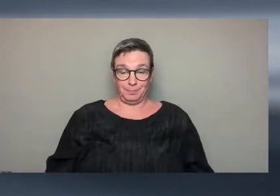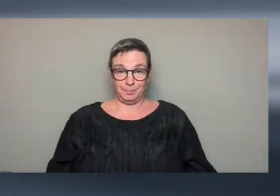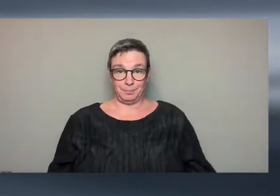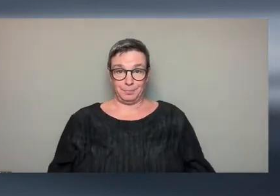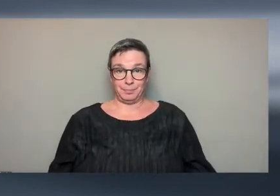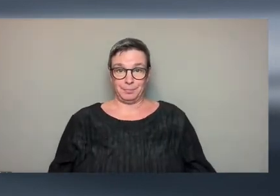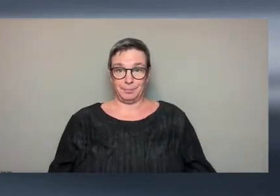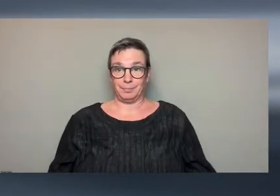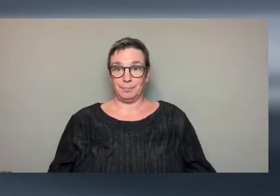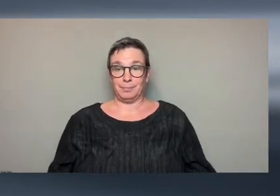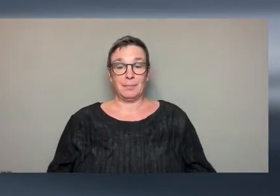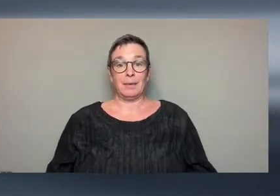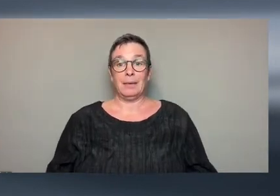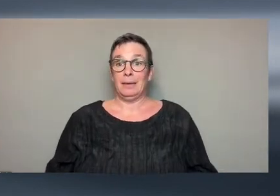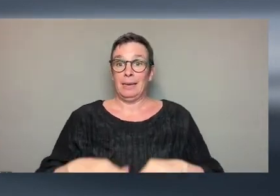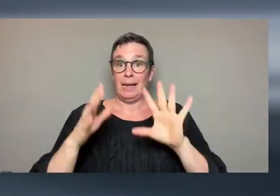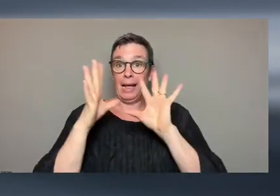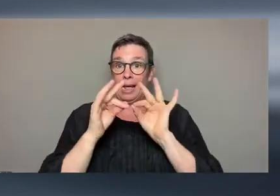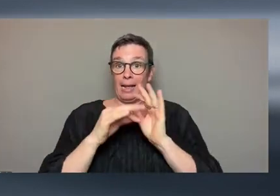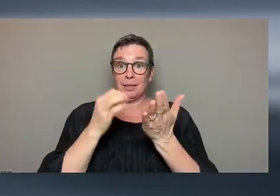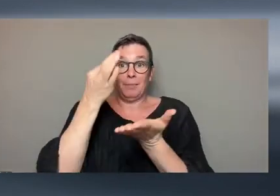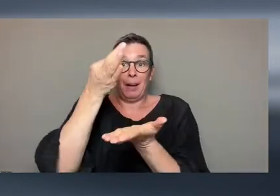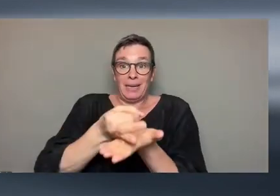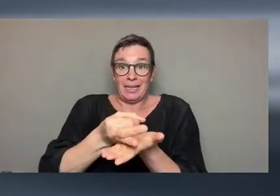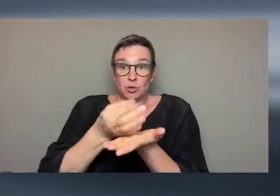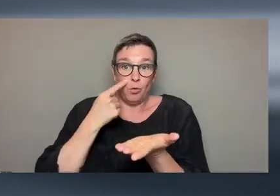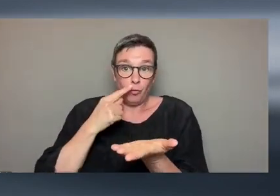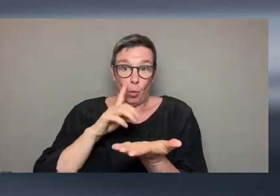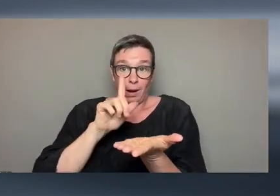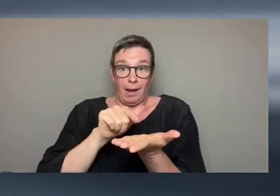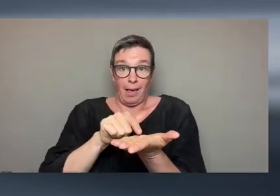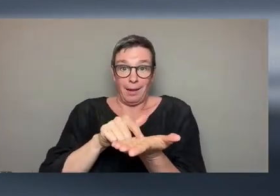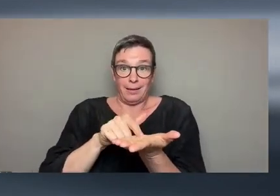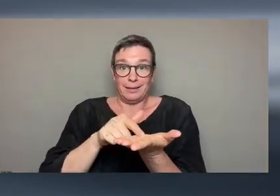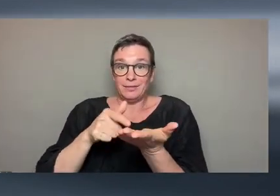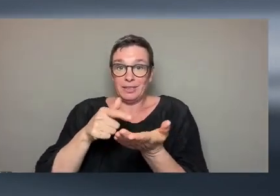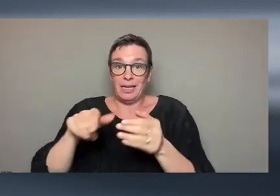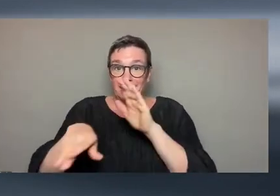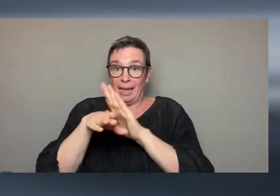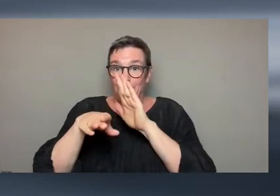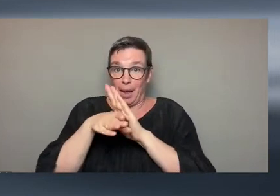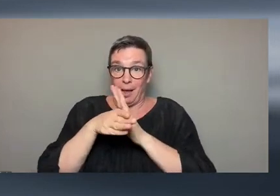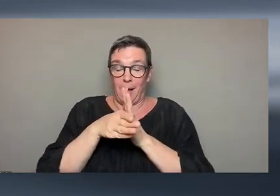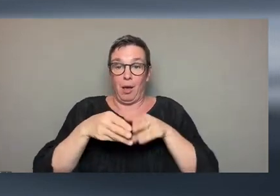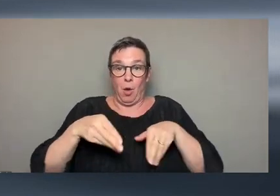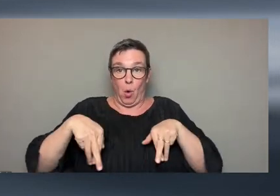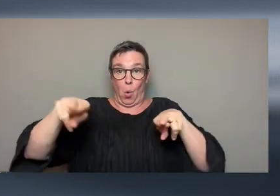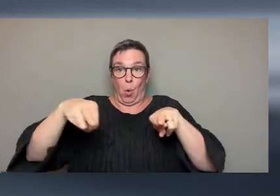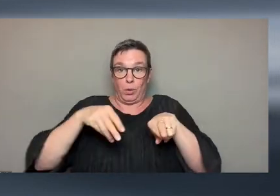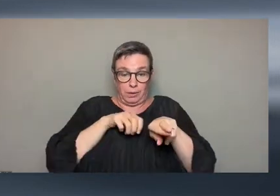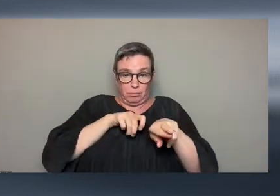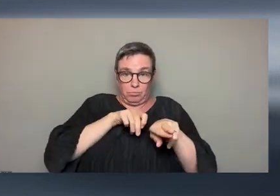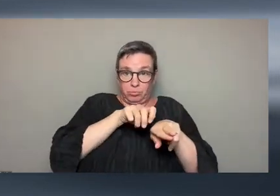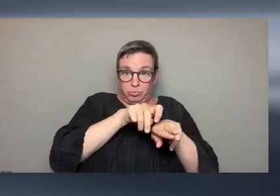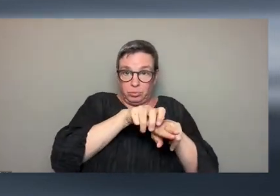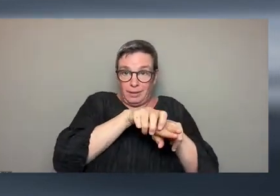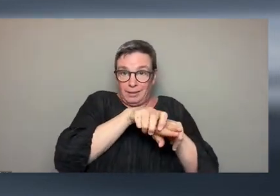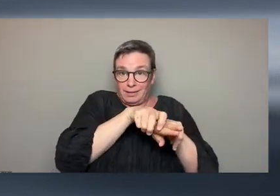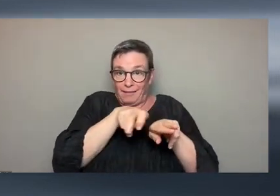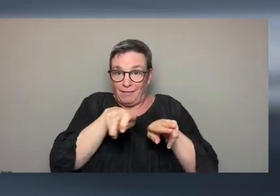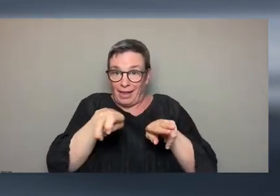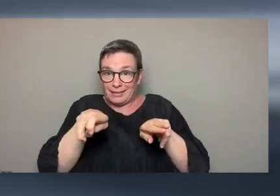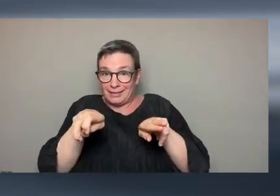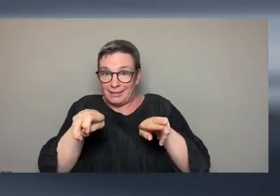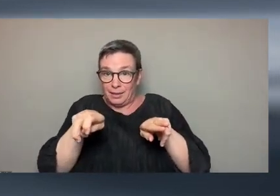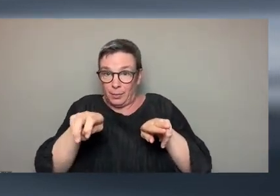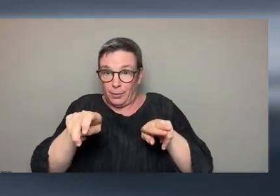Voici ce que le routeur va nous donner. Nous voyons que la route longe le bord d'un côté, puis traverse au milieu et continue de l'autre côté